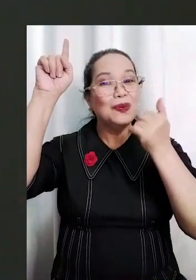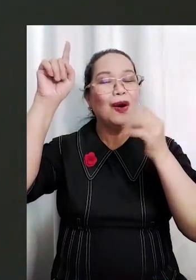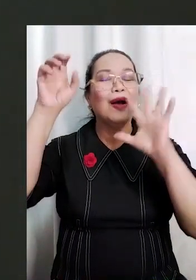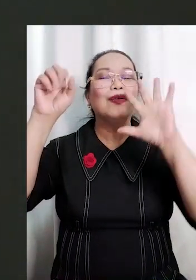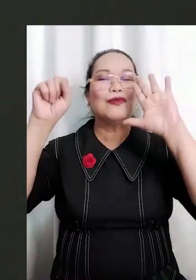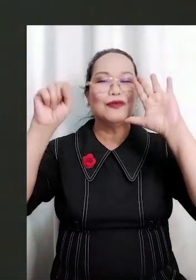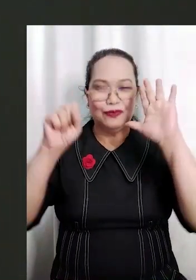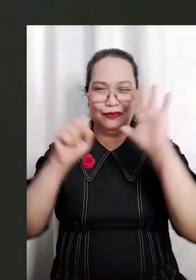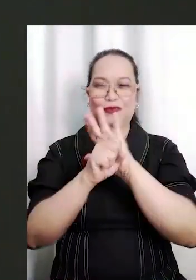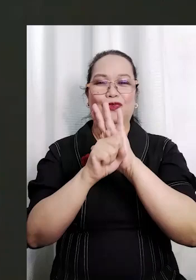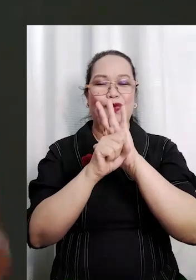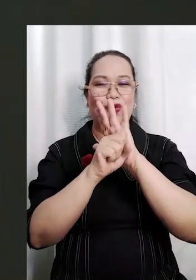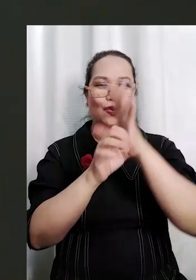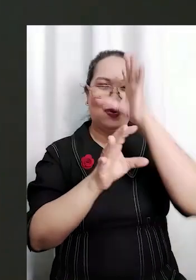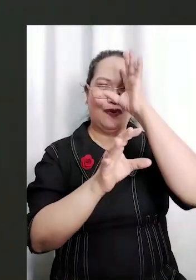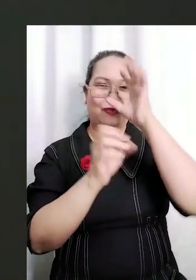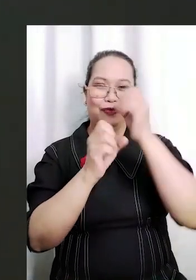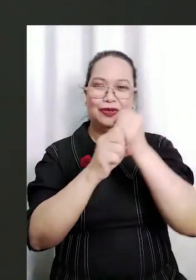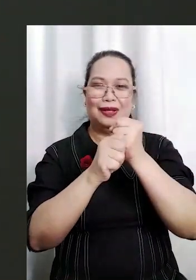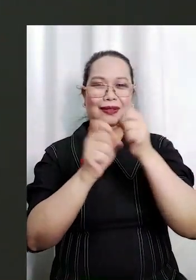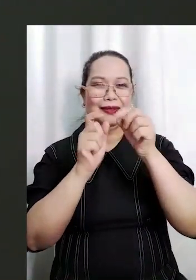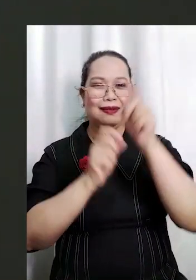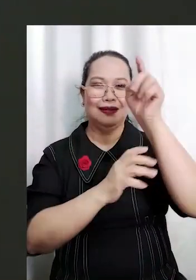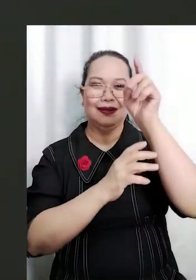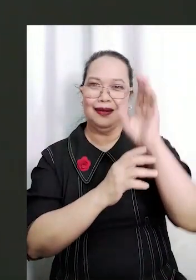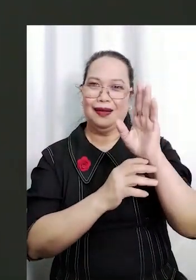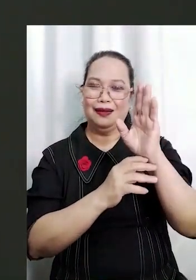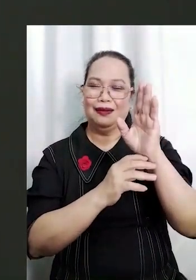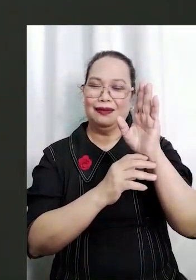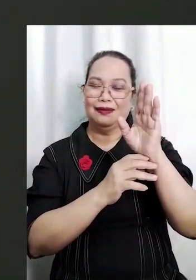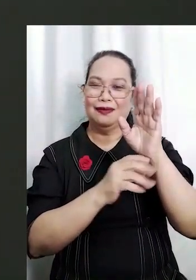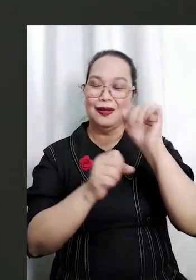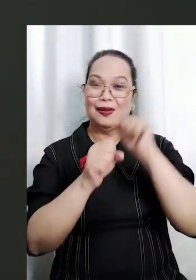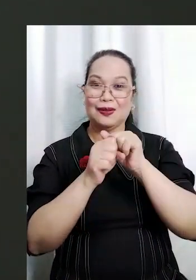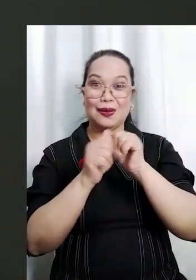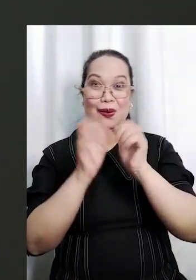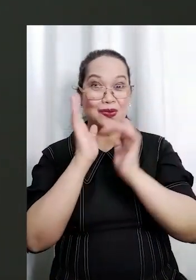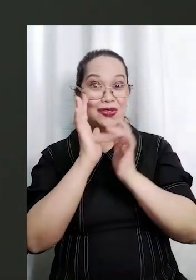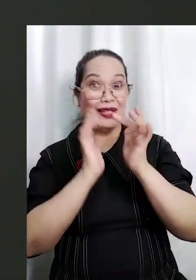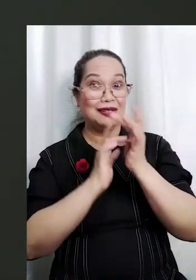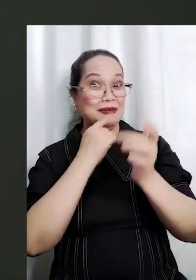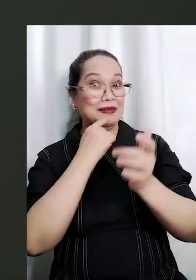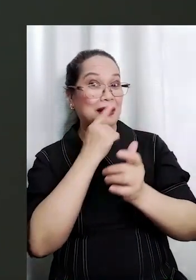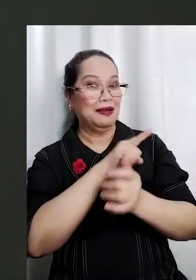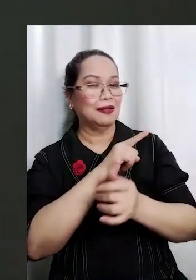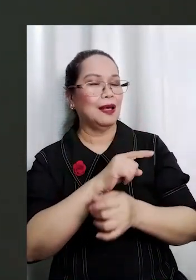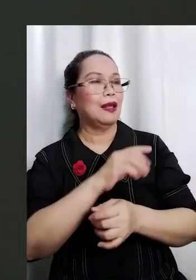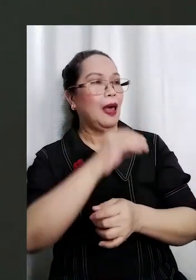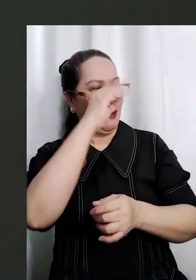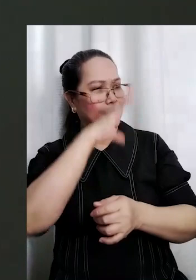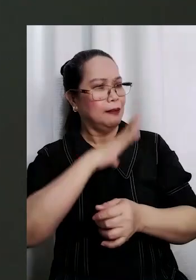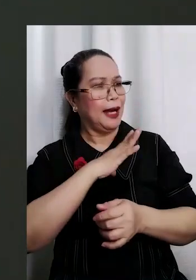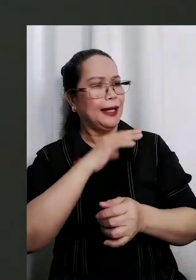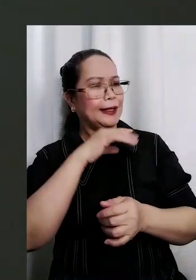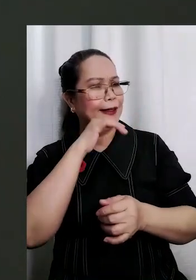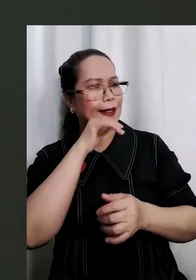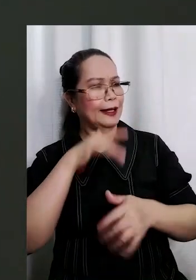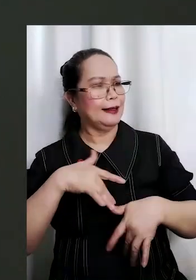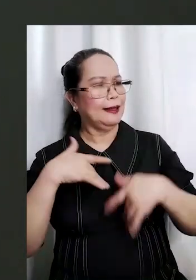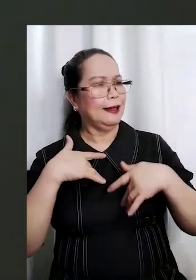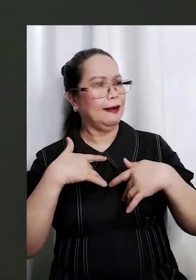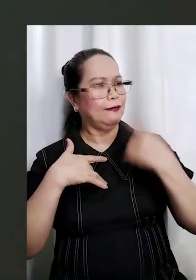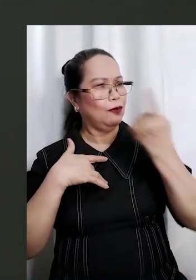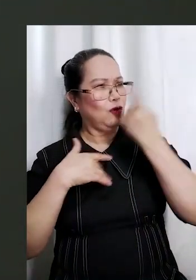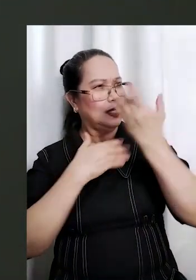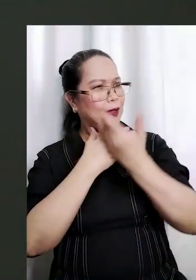pag-asa sa kanyang Diyos Ama. Kaya ang sagot ng Panginoon sa devil, "Man shall not live